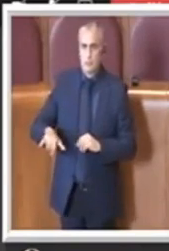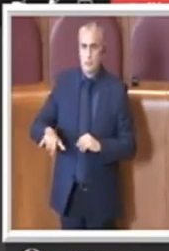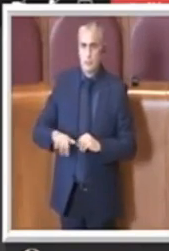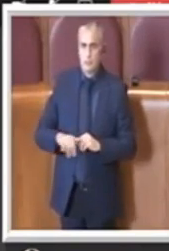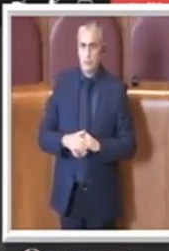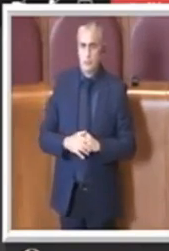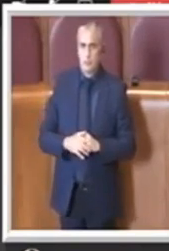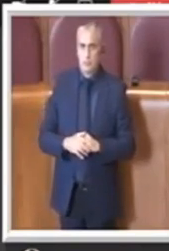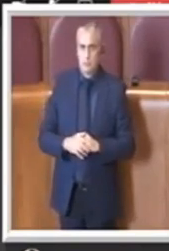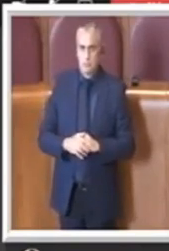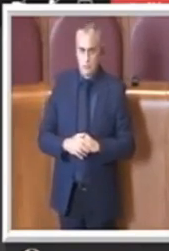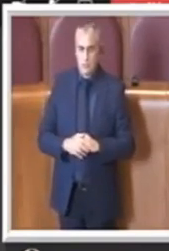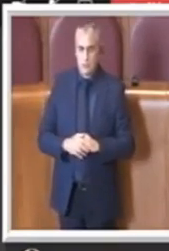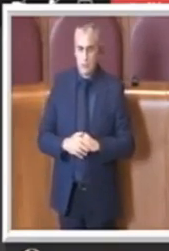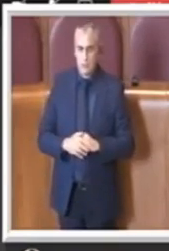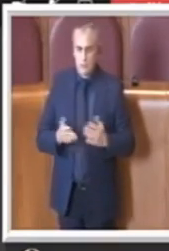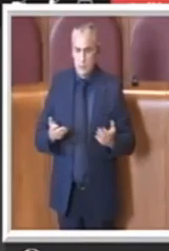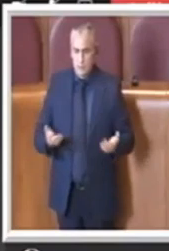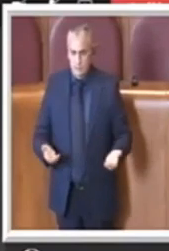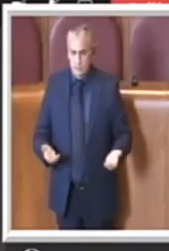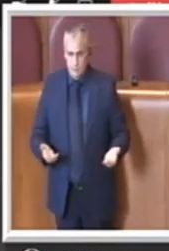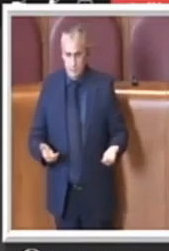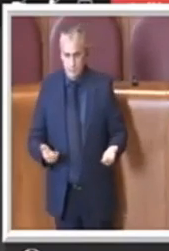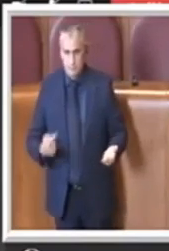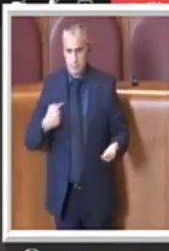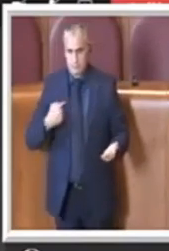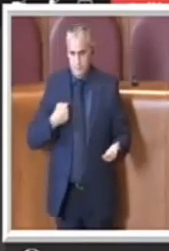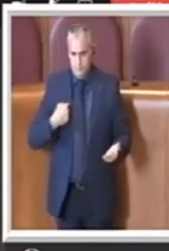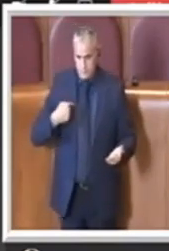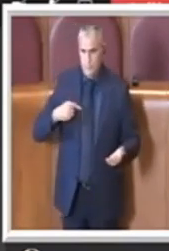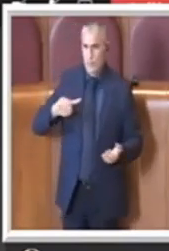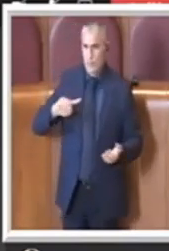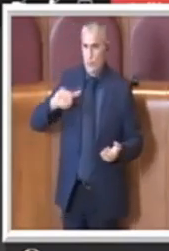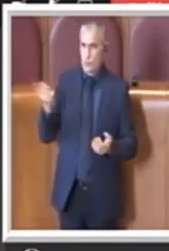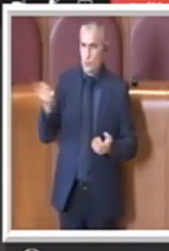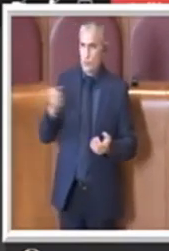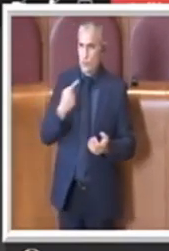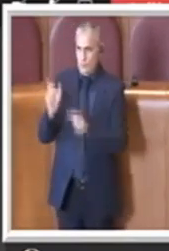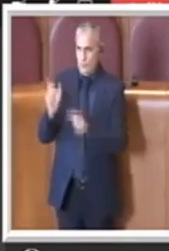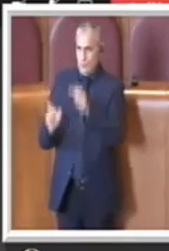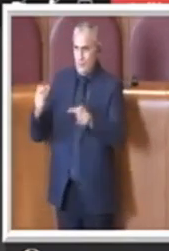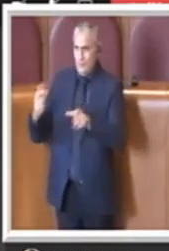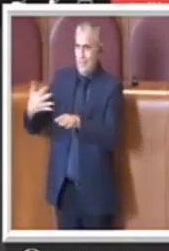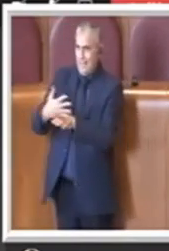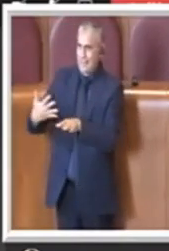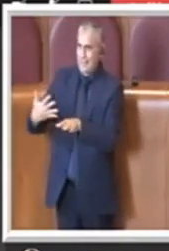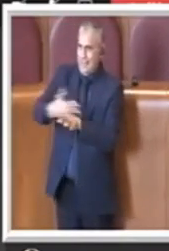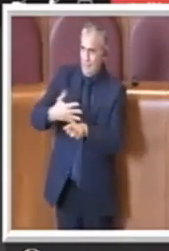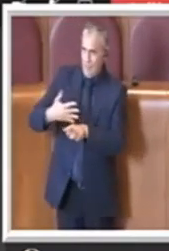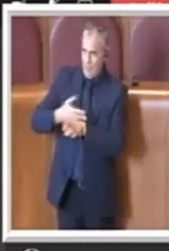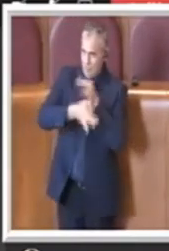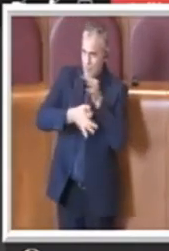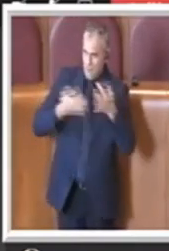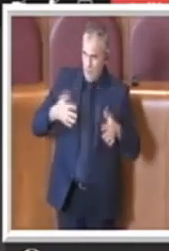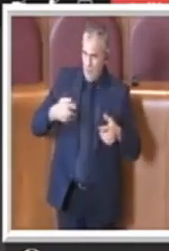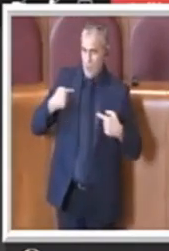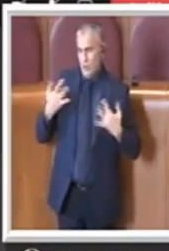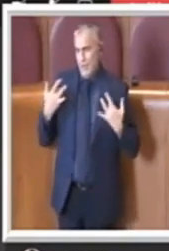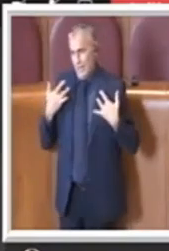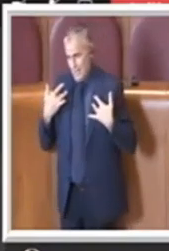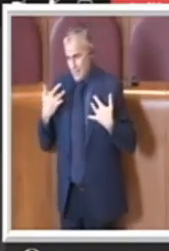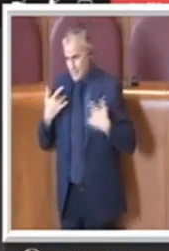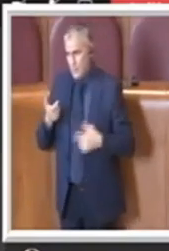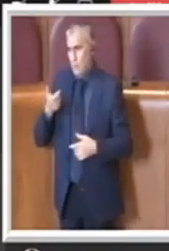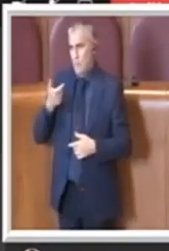allora dunque io ringrazio tutti gli intervenuti che per